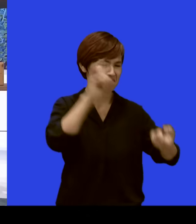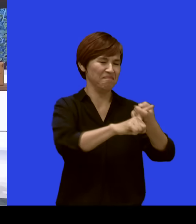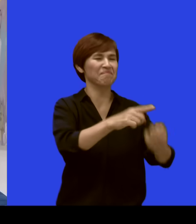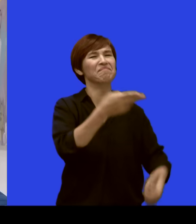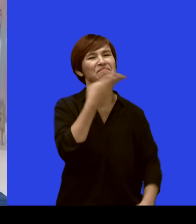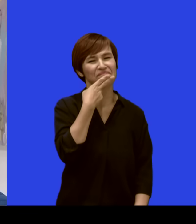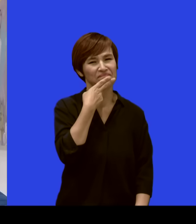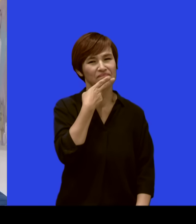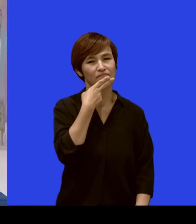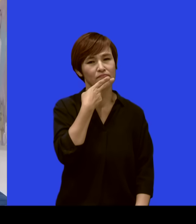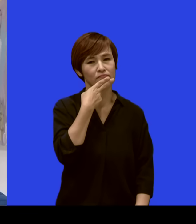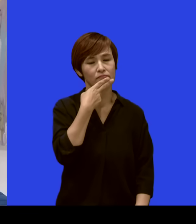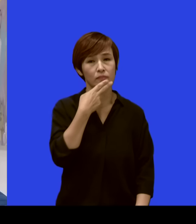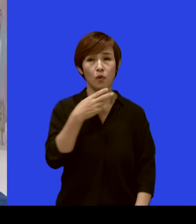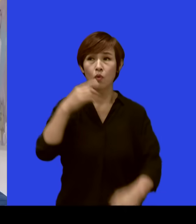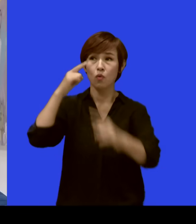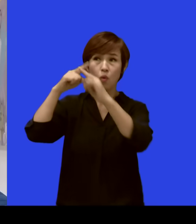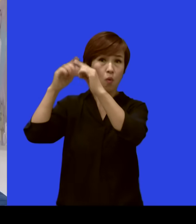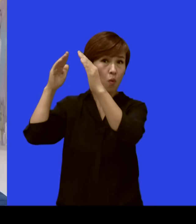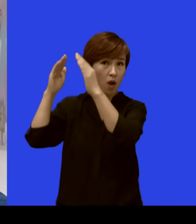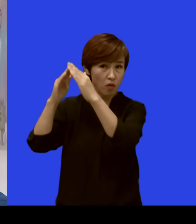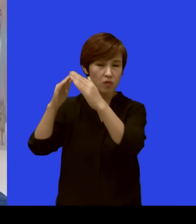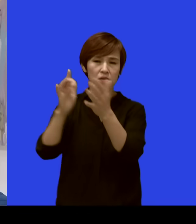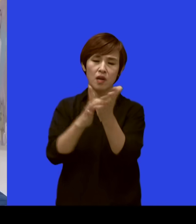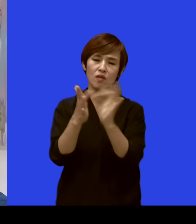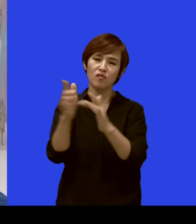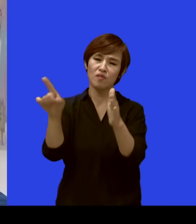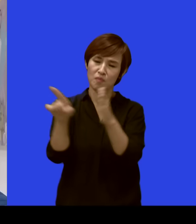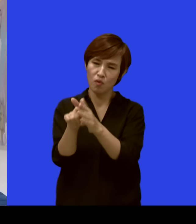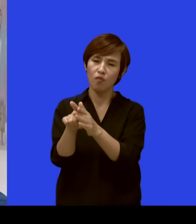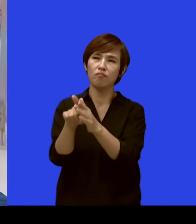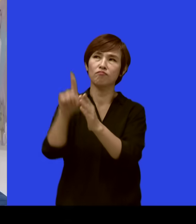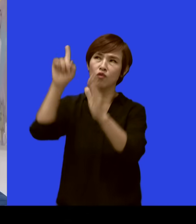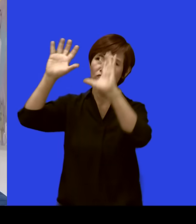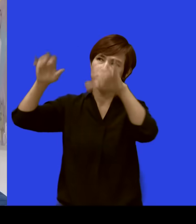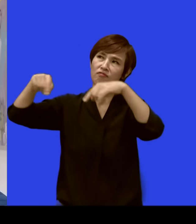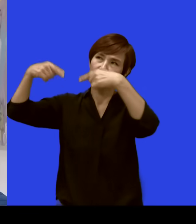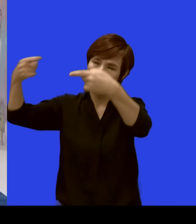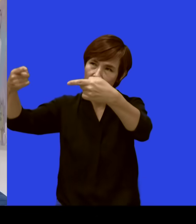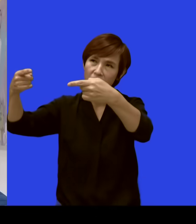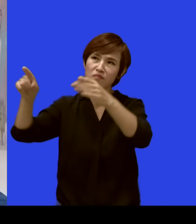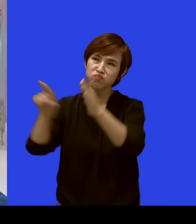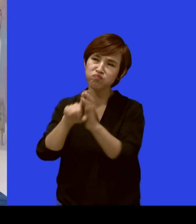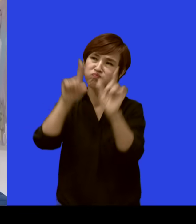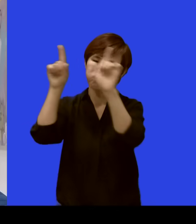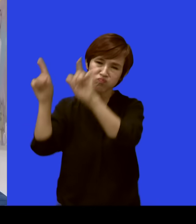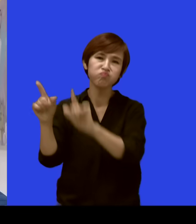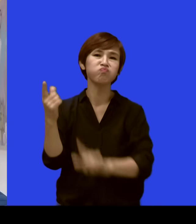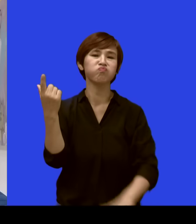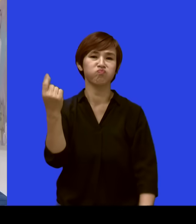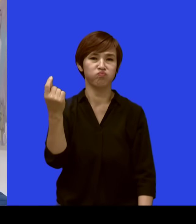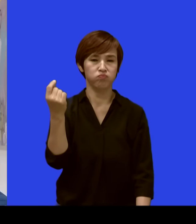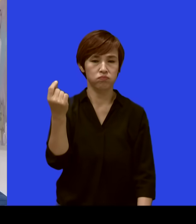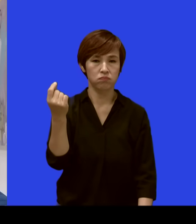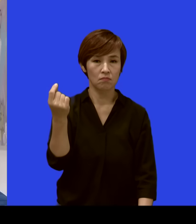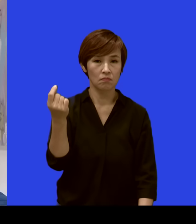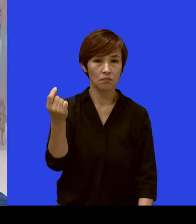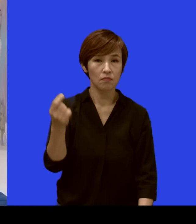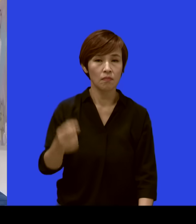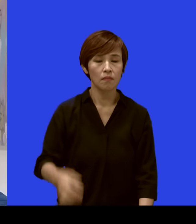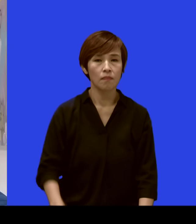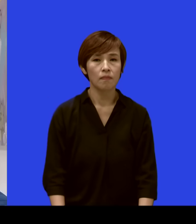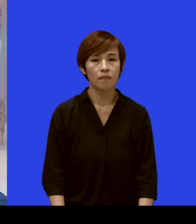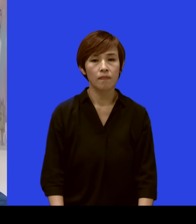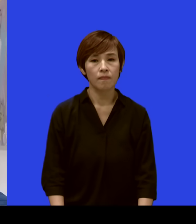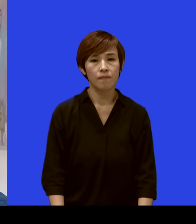예. 그러니까 교회도 마찬가지로 뭐 예수 믿고 죽어서 천당 가면 뭐 이런 신앙생활을 했었는데 이제